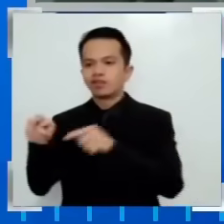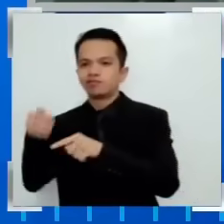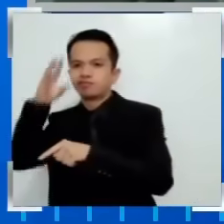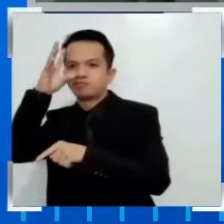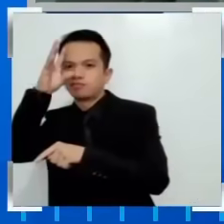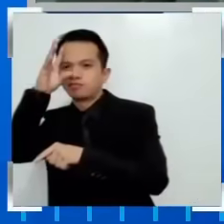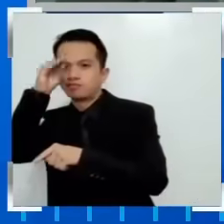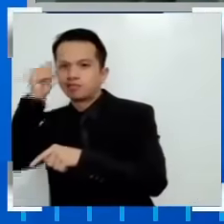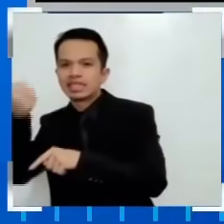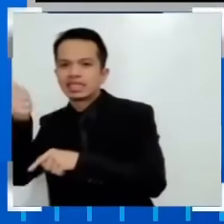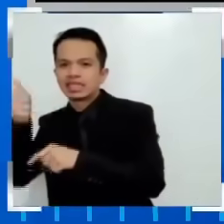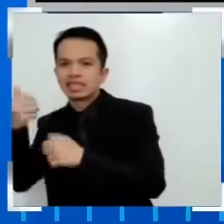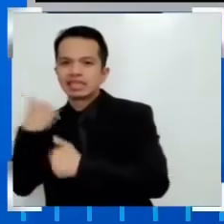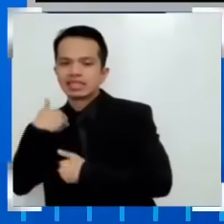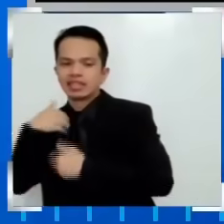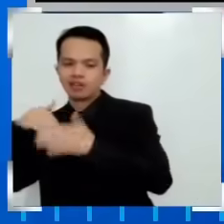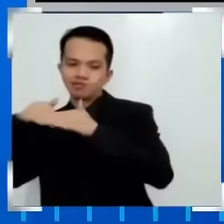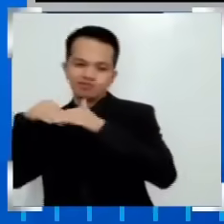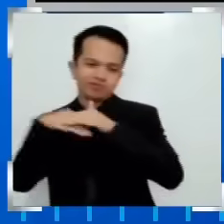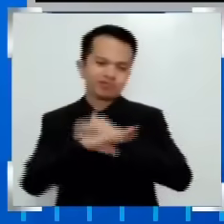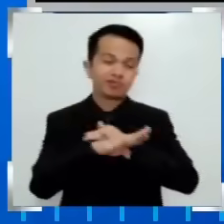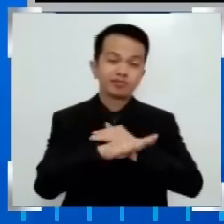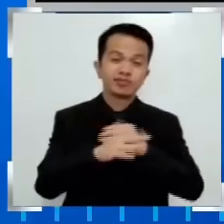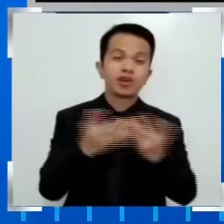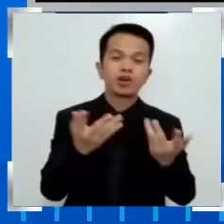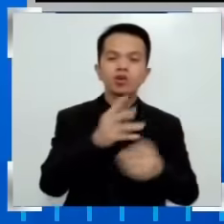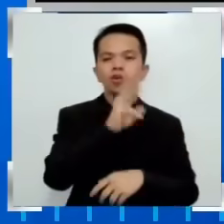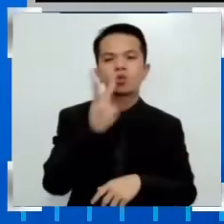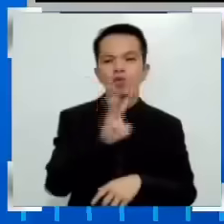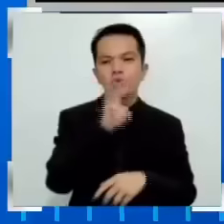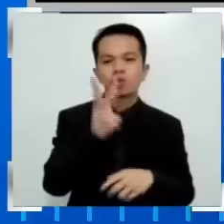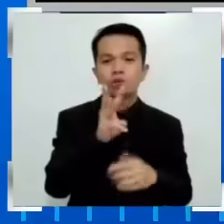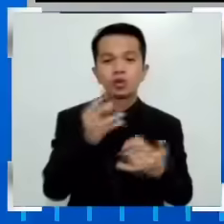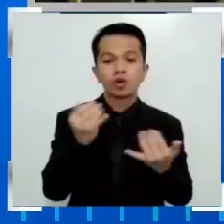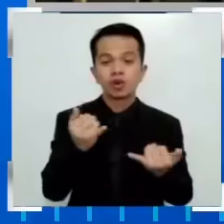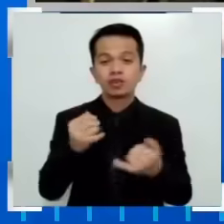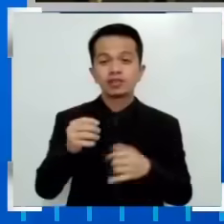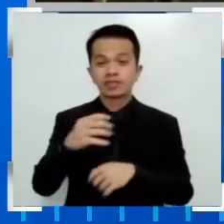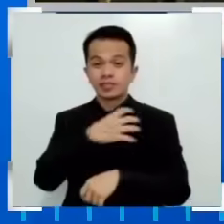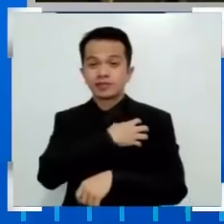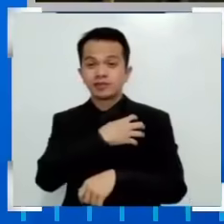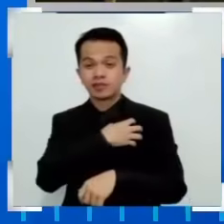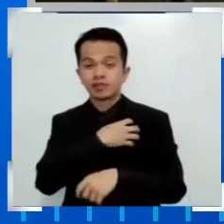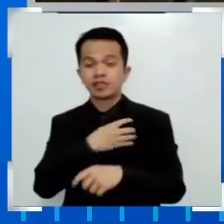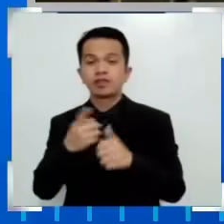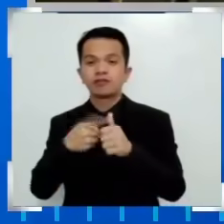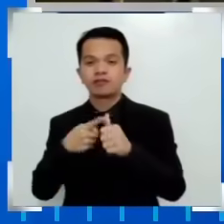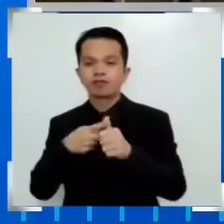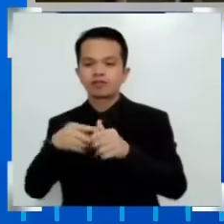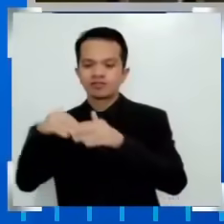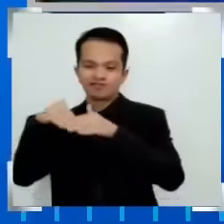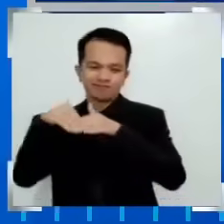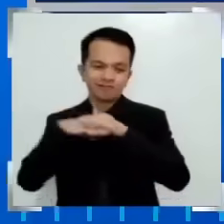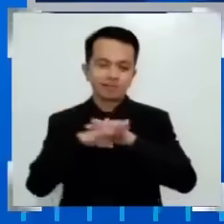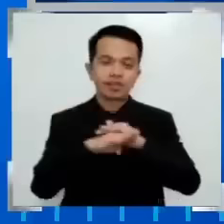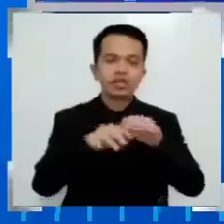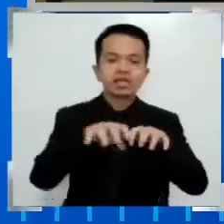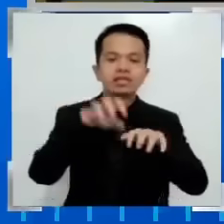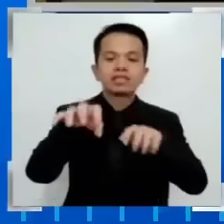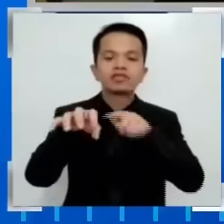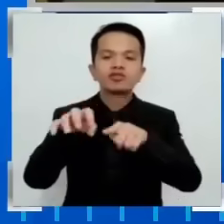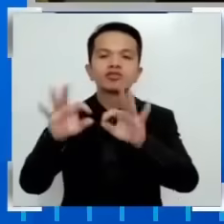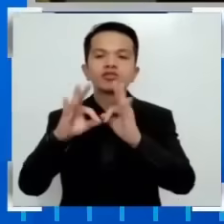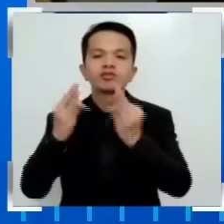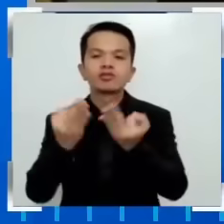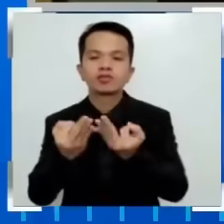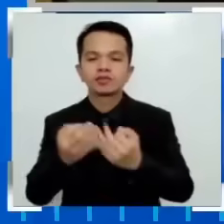armadong lalaki nitong Miyerkules. Ayon sa pulisya, unang pumasok ang mga salarin sa katabing bahay ng pamilya. Itong